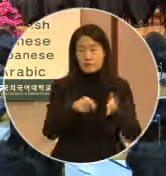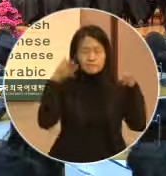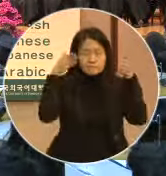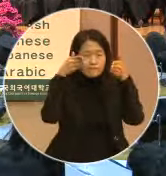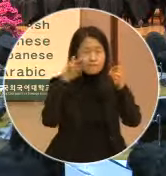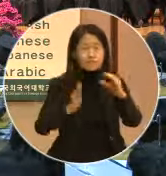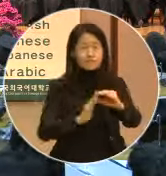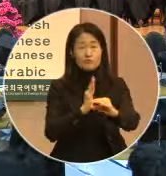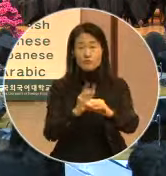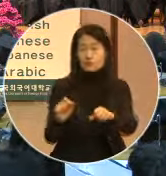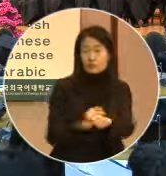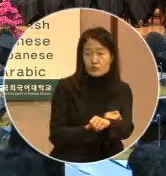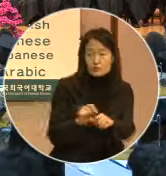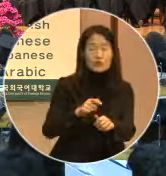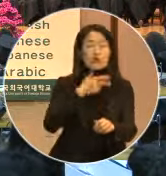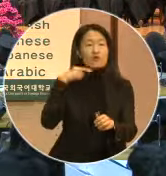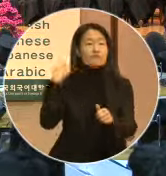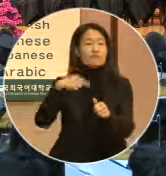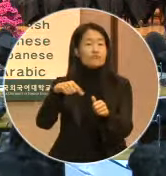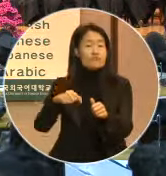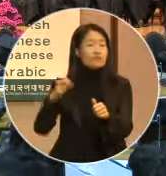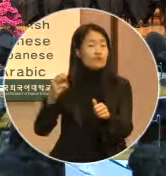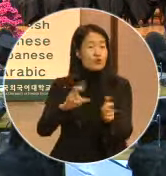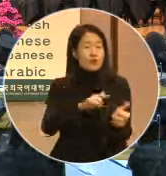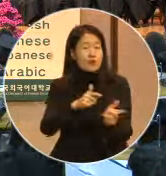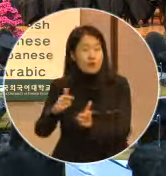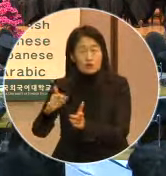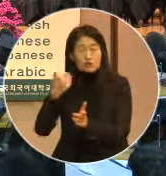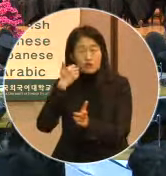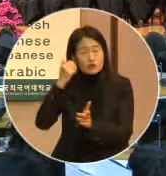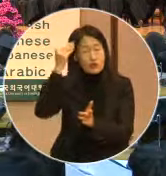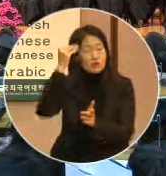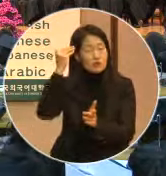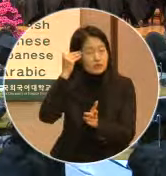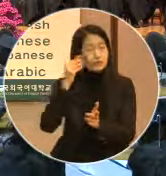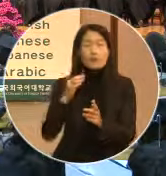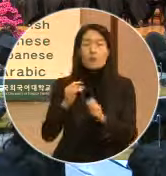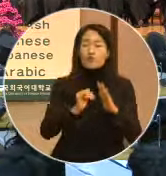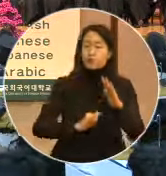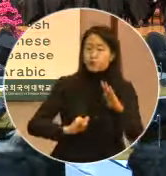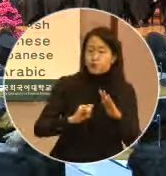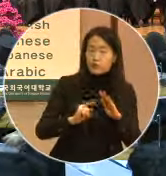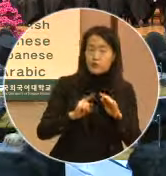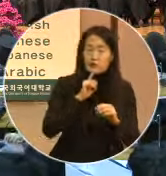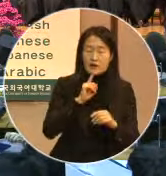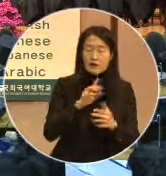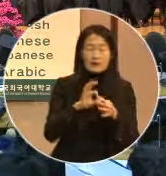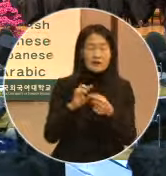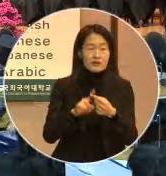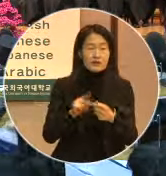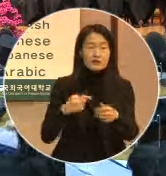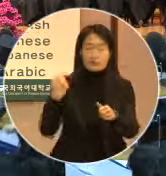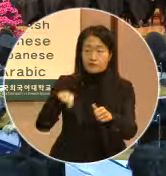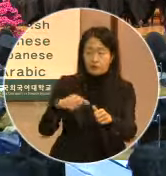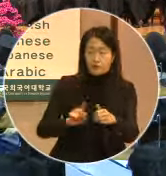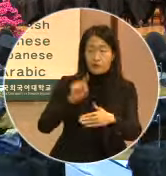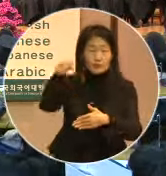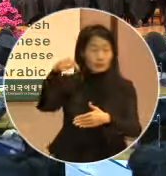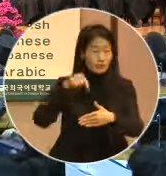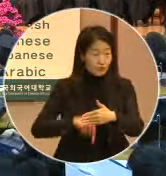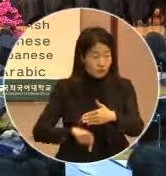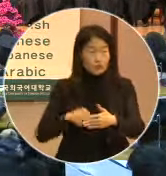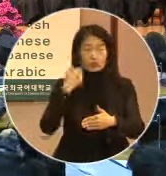특히 특수 외국어 과정과 다원어 지원, 한국어 과정 등을 개설하여 내 외국인을